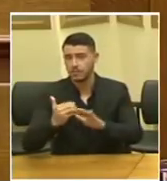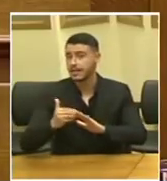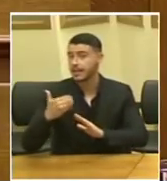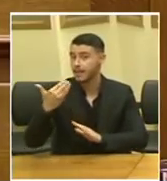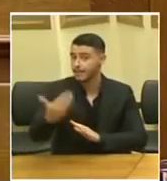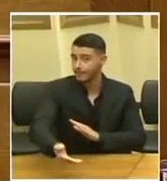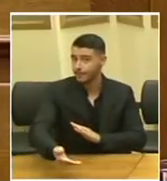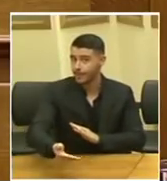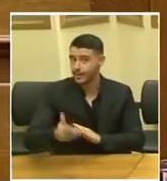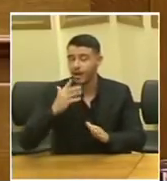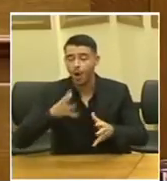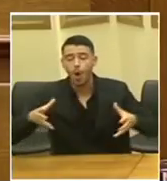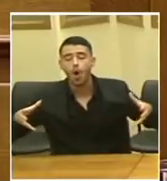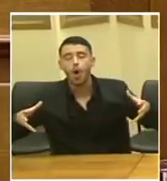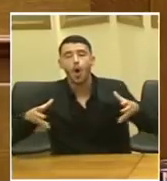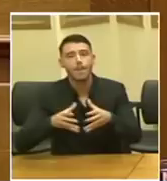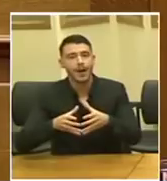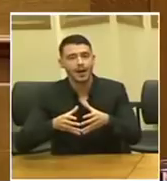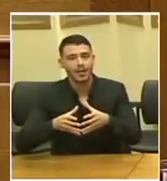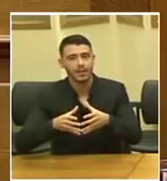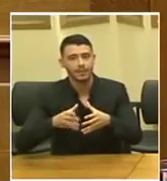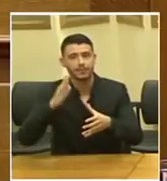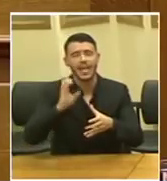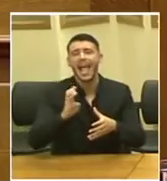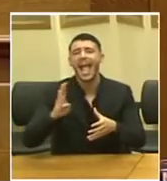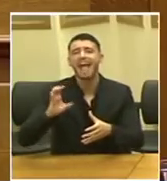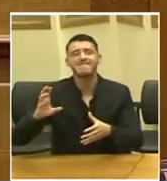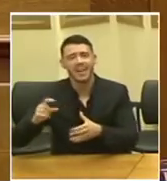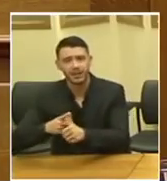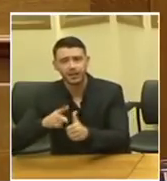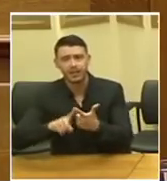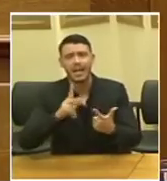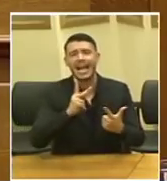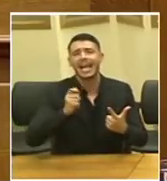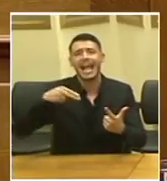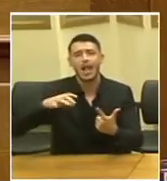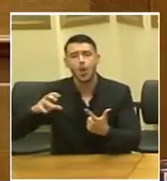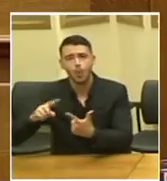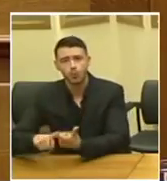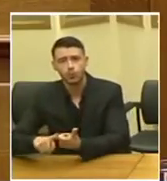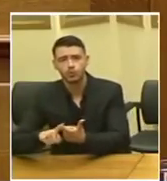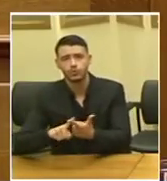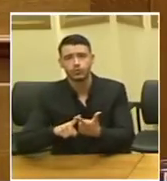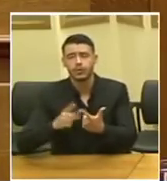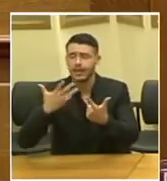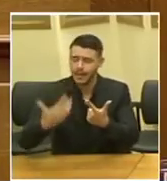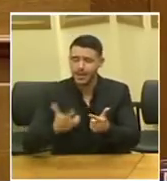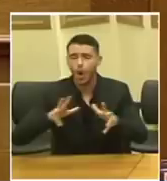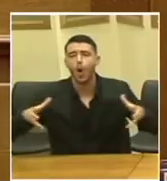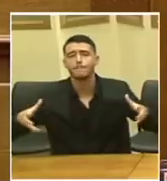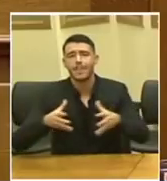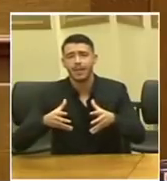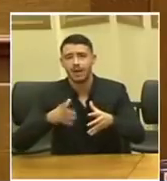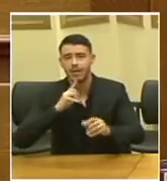ομάδα Εύερτ, Κανελόπουλου και... Ναι, πολύ ωραία. Λοιπόν, και επέμεναν ενάντια στον